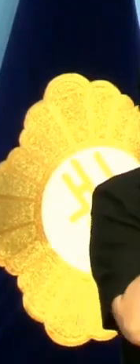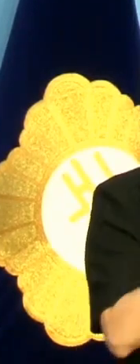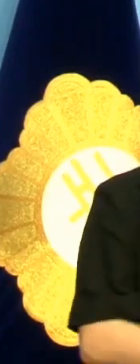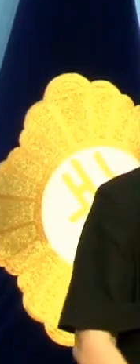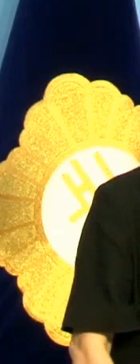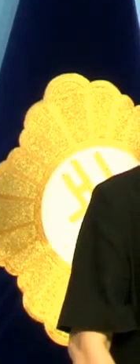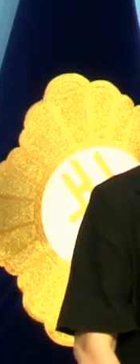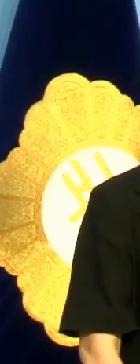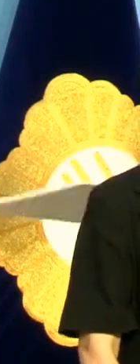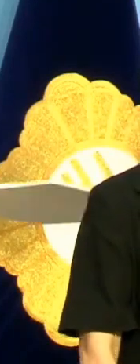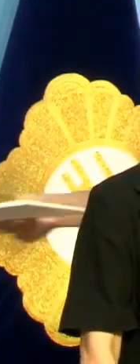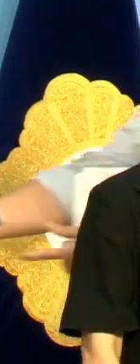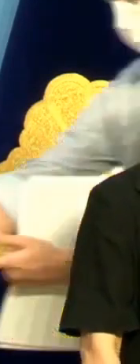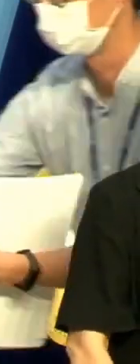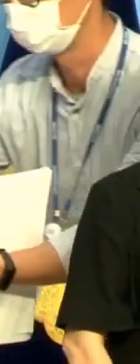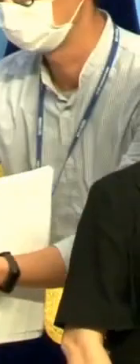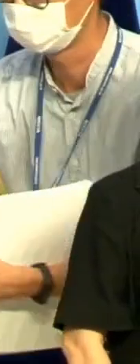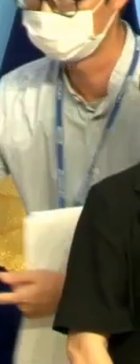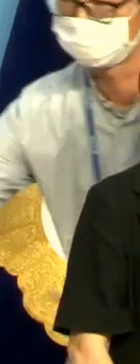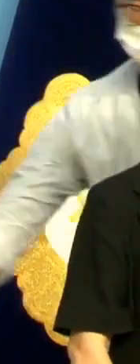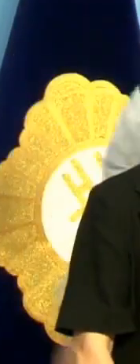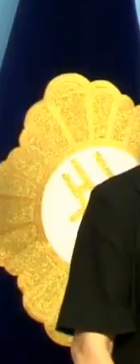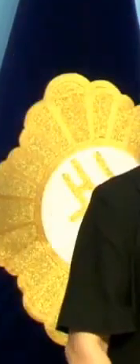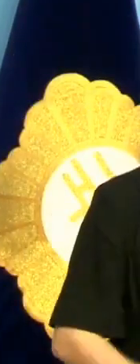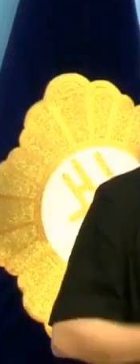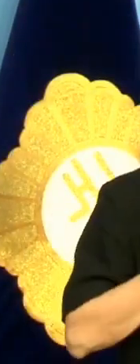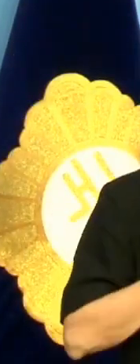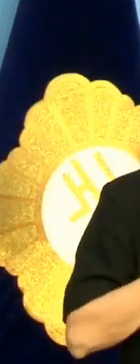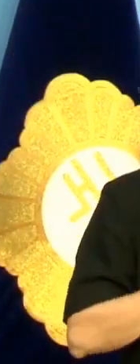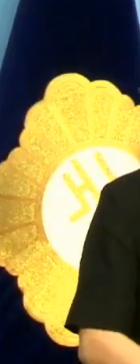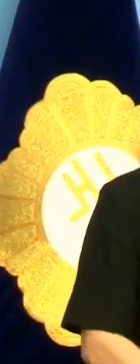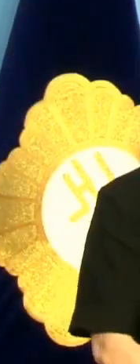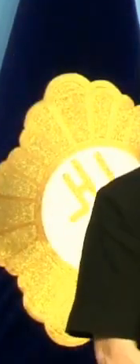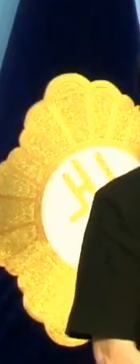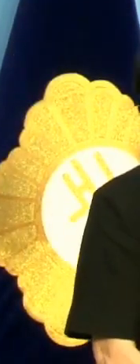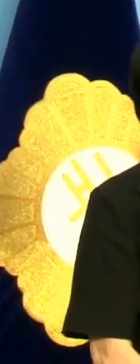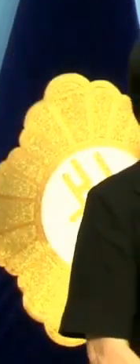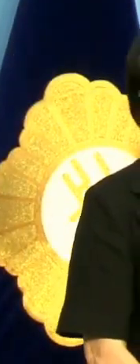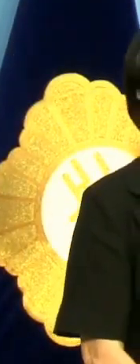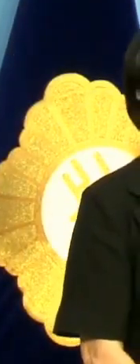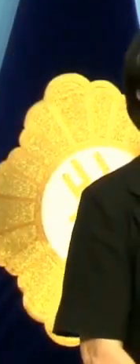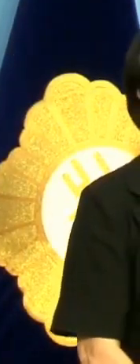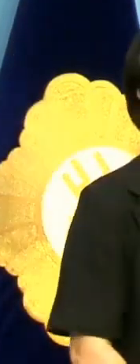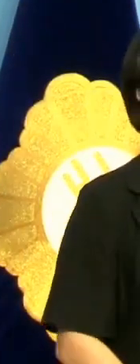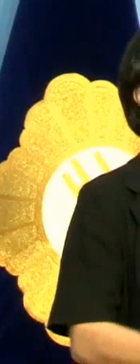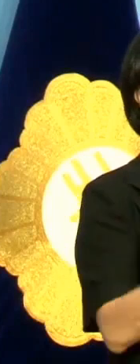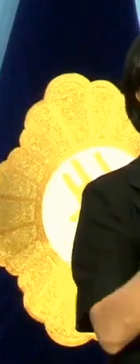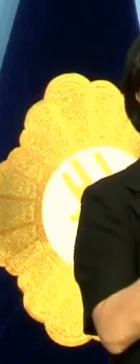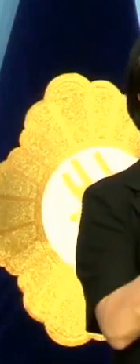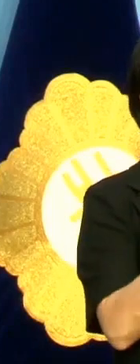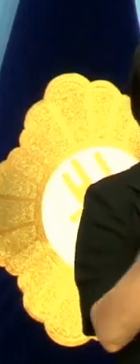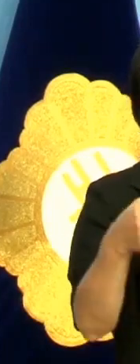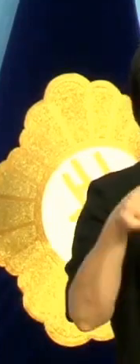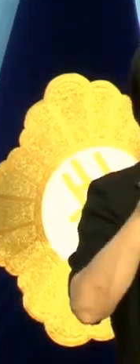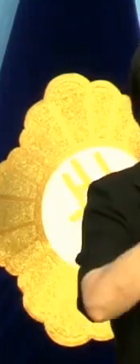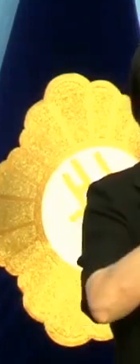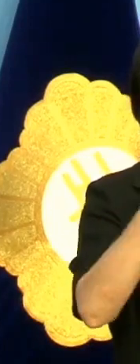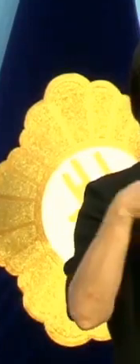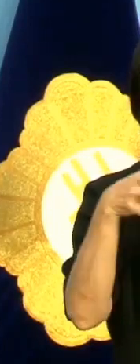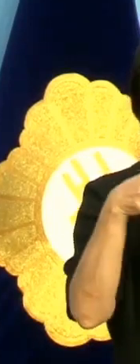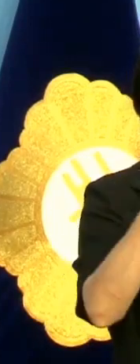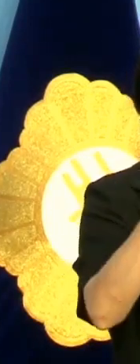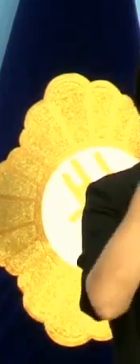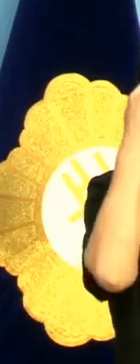있습니다 어 내 보았습니다 어 많은 국민들이 같이 이익